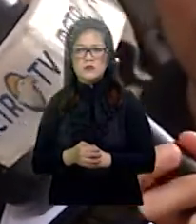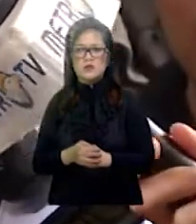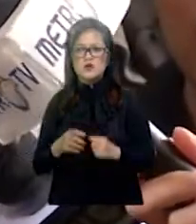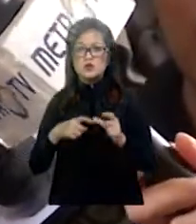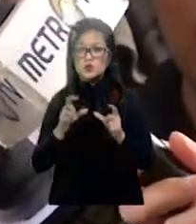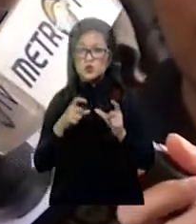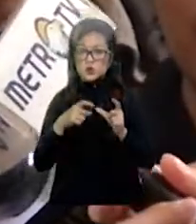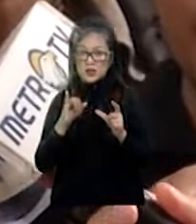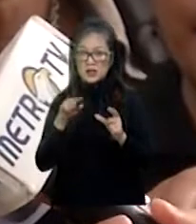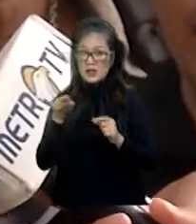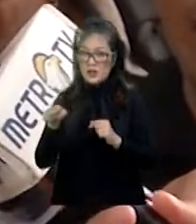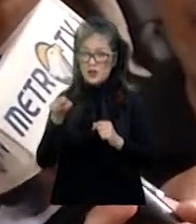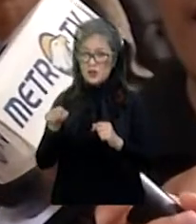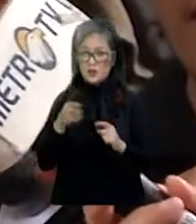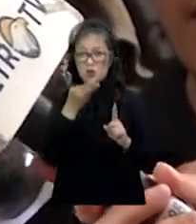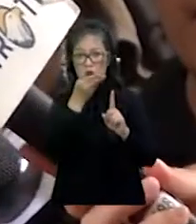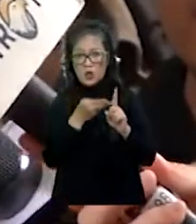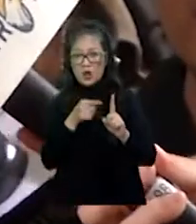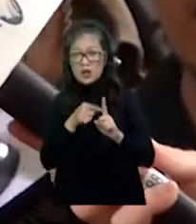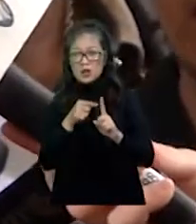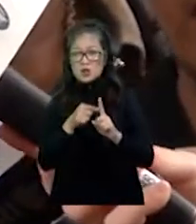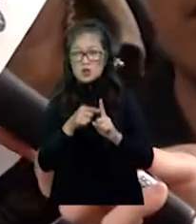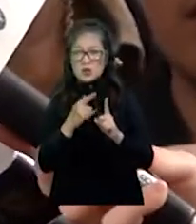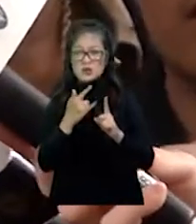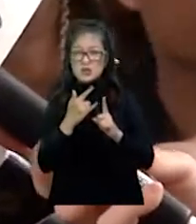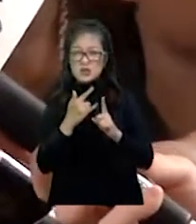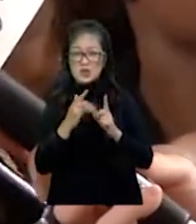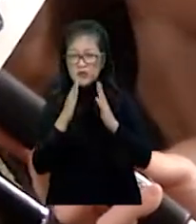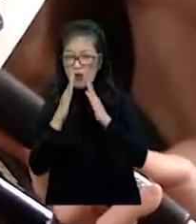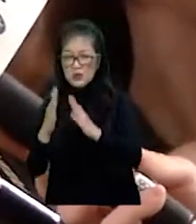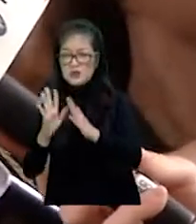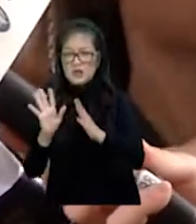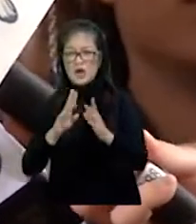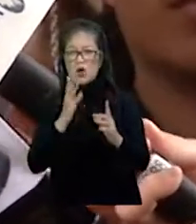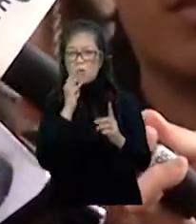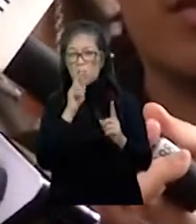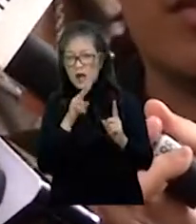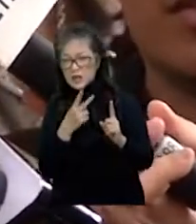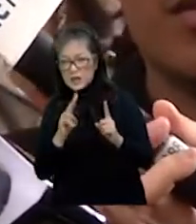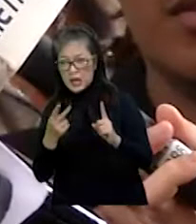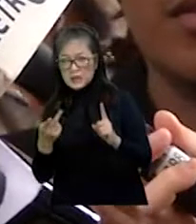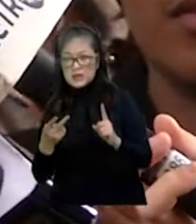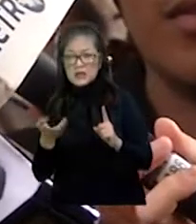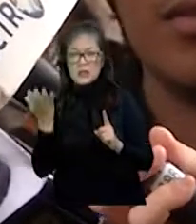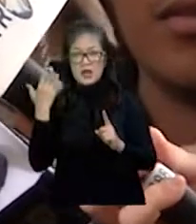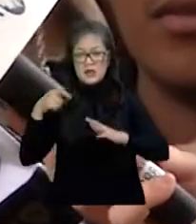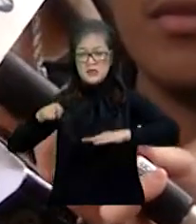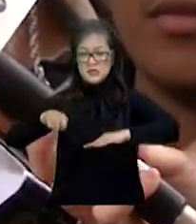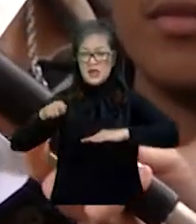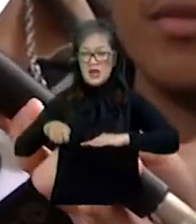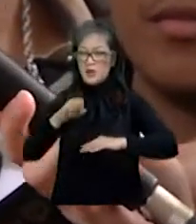beranggapan bahwa keterangannya tidak konsisten berbelit-belit dan tadi Hakim sudah sampaikan